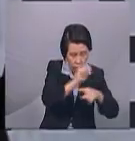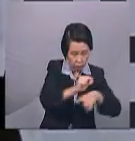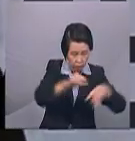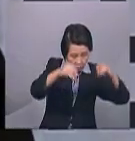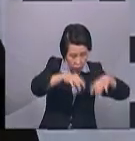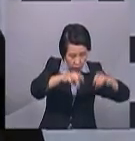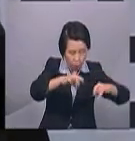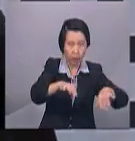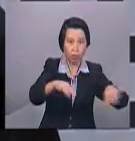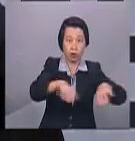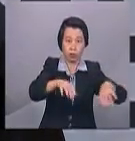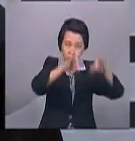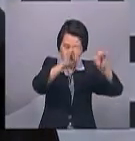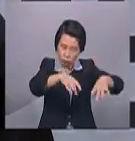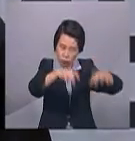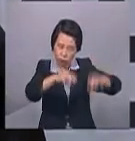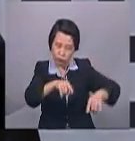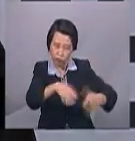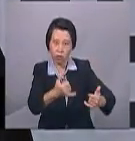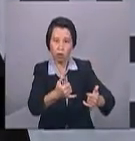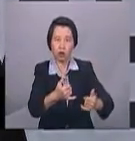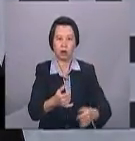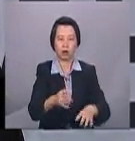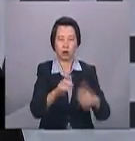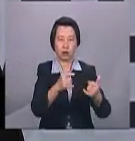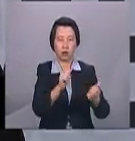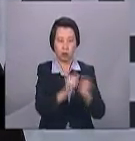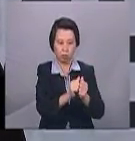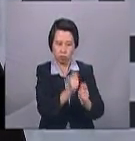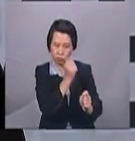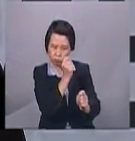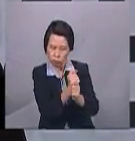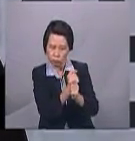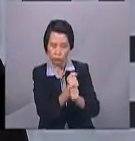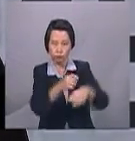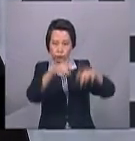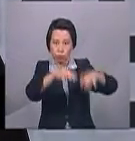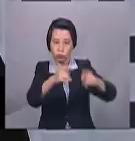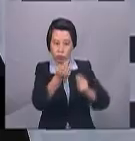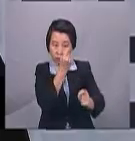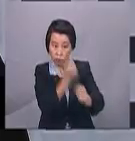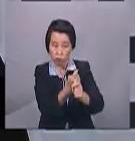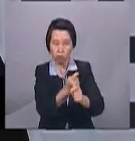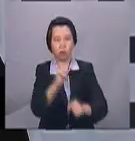ujian tersebut yang akurasi ataupun ketepatan ujian tersebut hanya